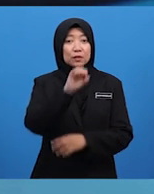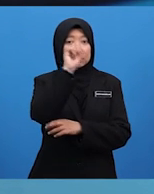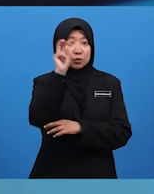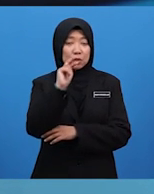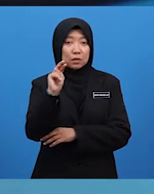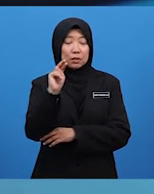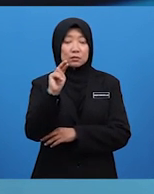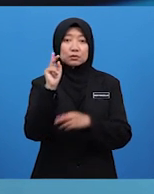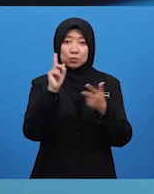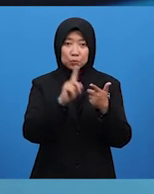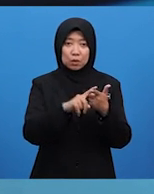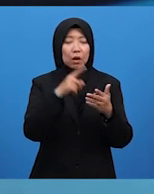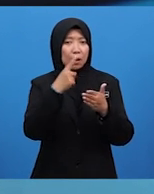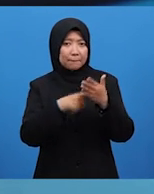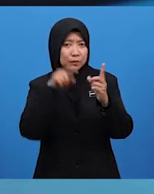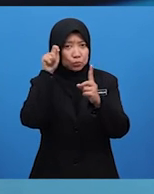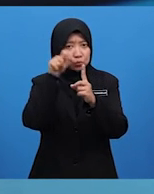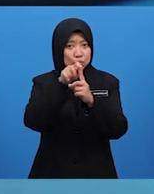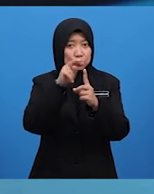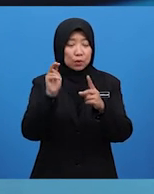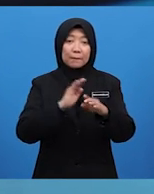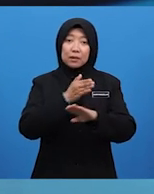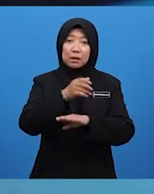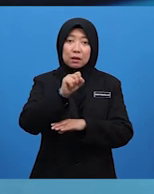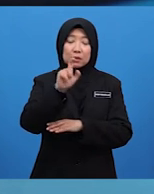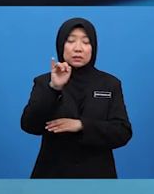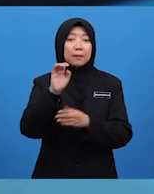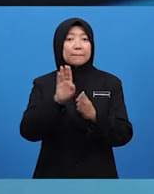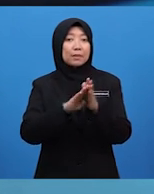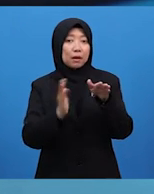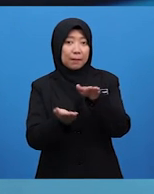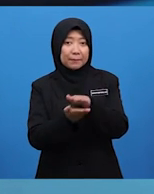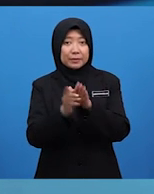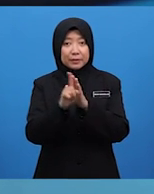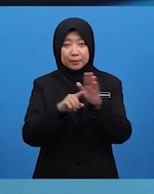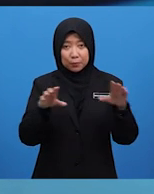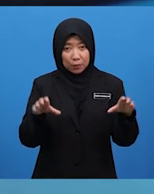Soalan 2. Apakah tujuan belah slip belapik dibuat?